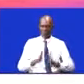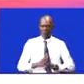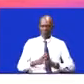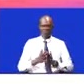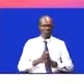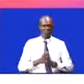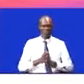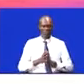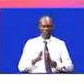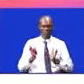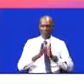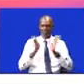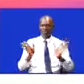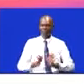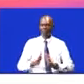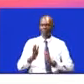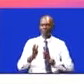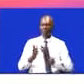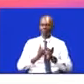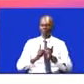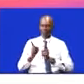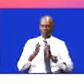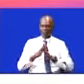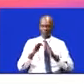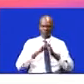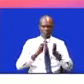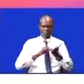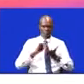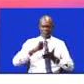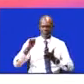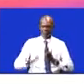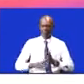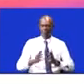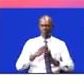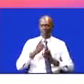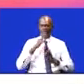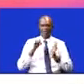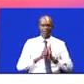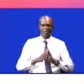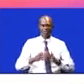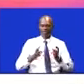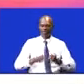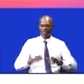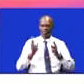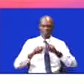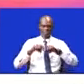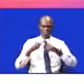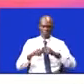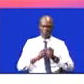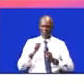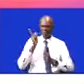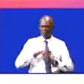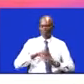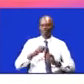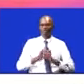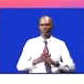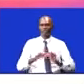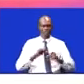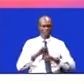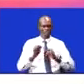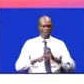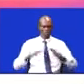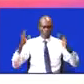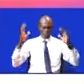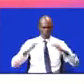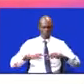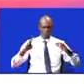Kanyakla kod joriemb boda boda e kaunti ma Migori koro to yuago rach mar apeyni ma kono ero ma bende okethore mokalo kaluwore kod